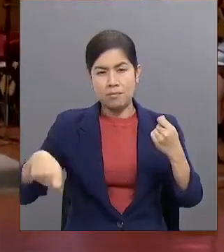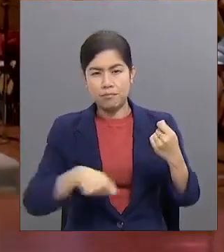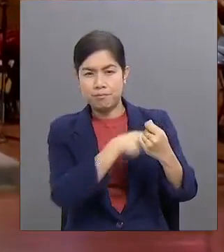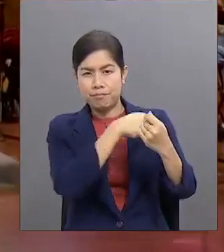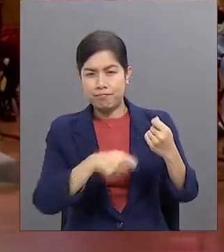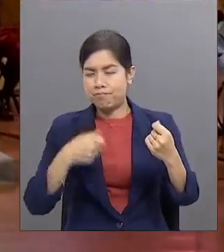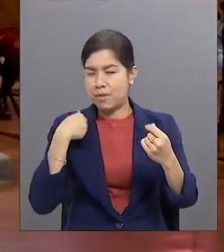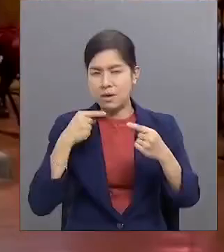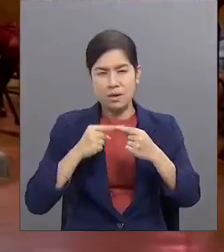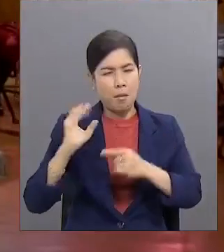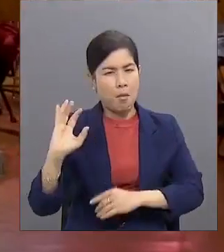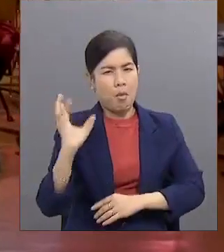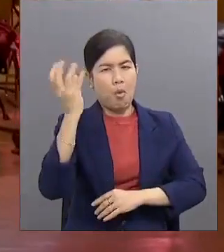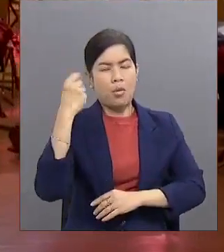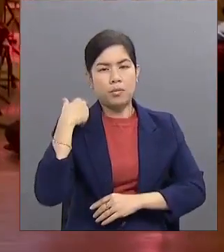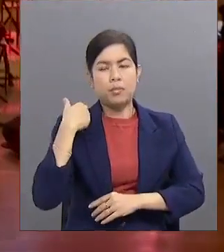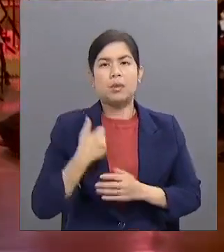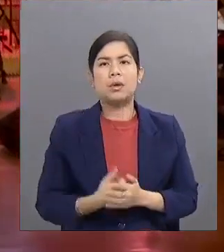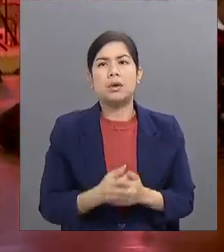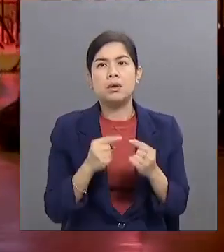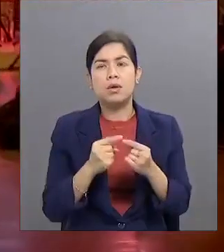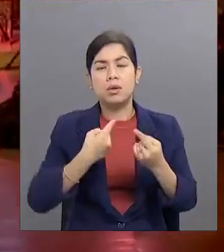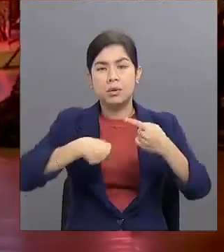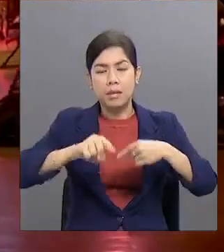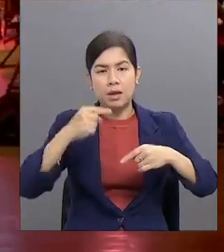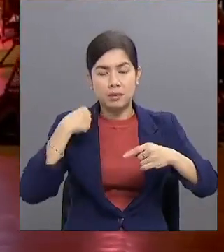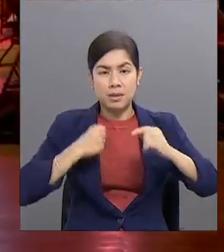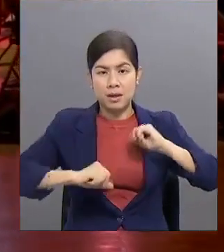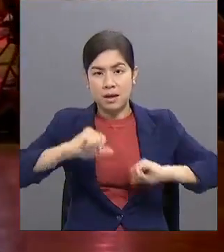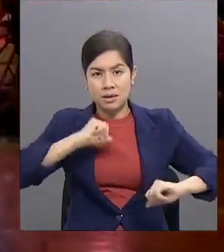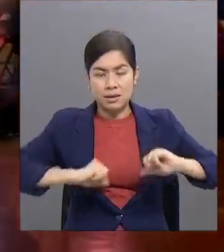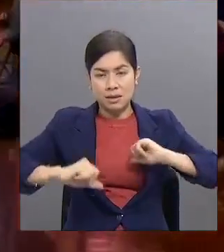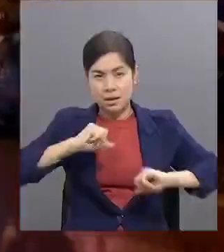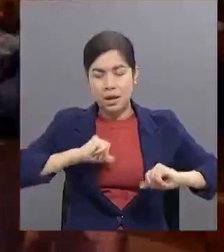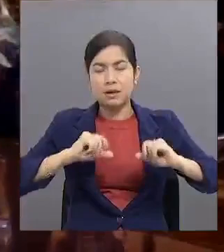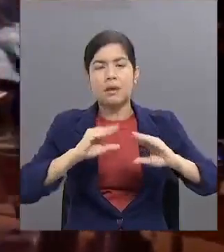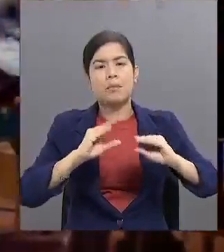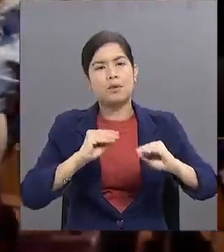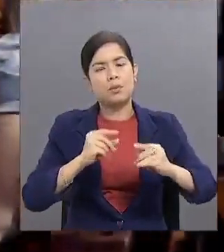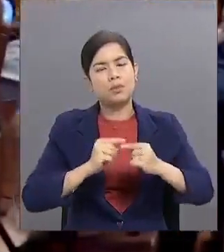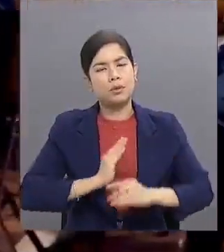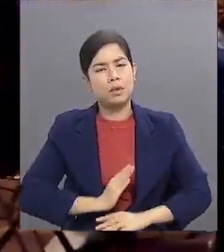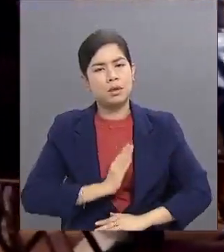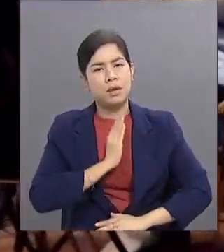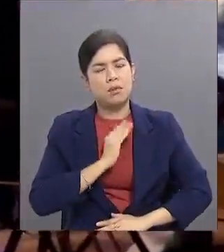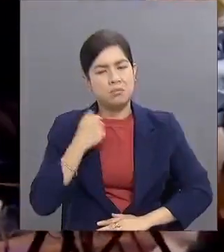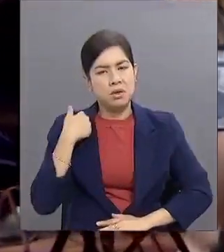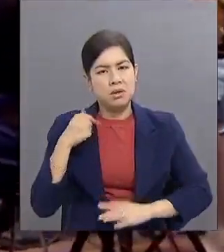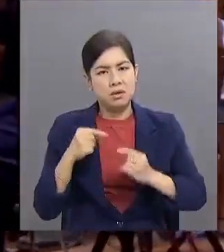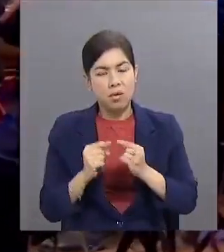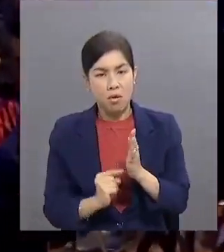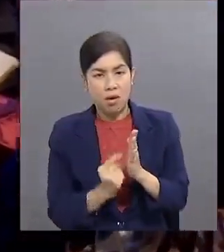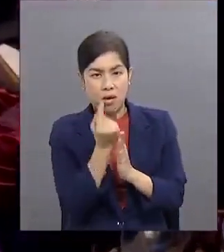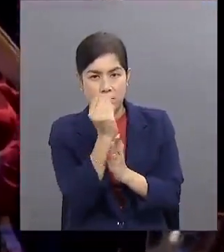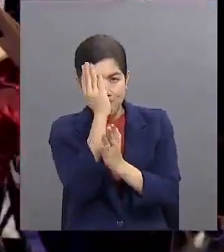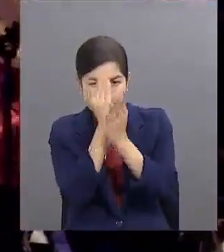ในรอบ70ปีที่ได้ไปฉลองงานประชุมวิชาการนานาชาติครั้งนี้ถือเป็นความภูมิใจและเปิดประตูการเรียนรู้ทางดนต